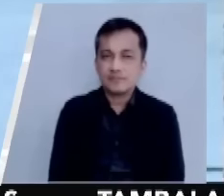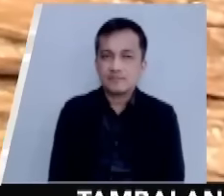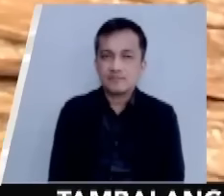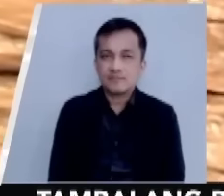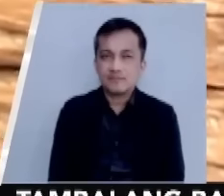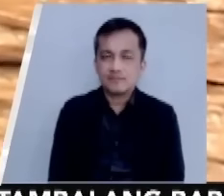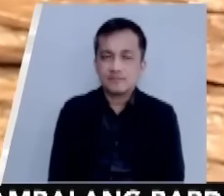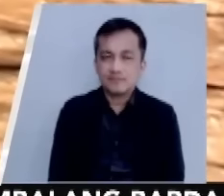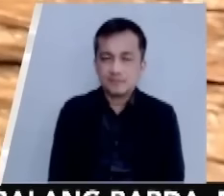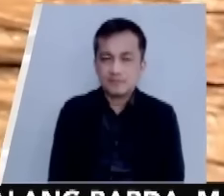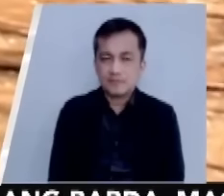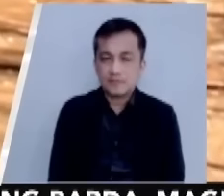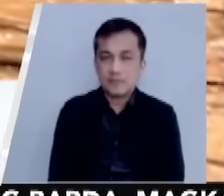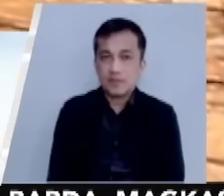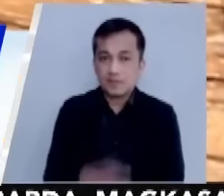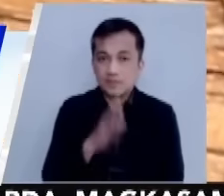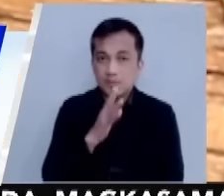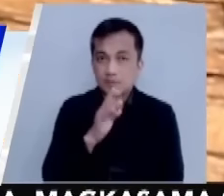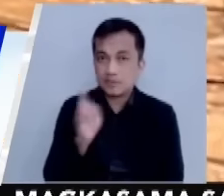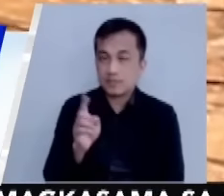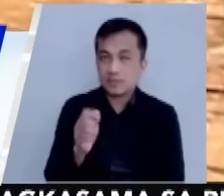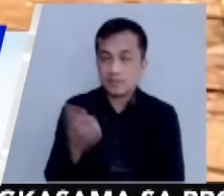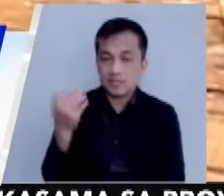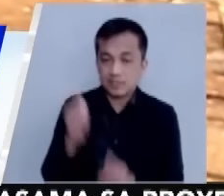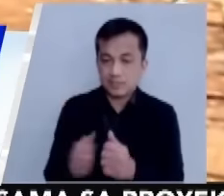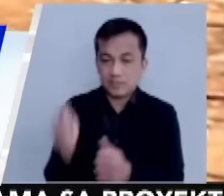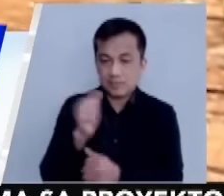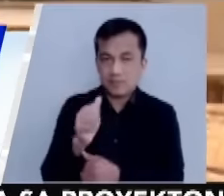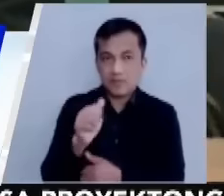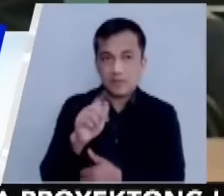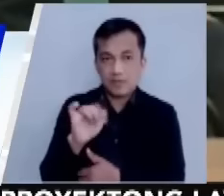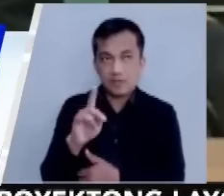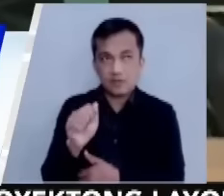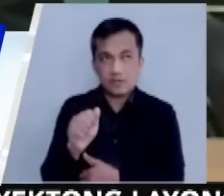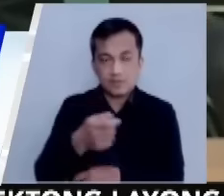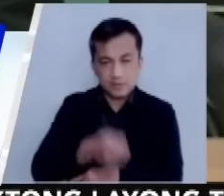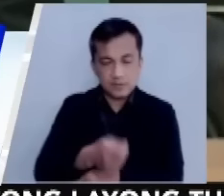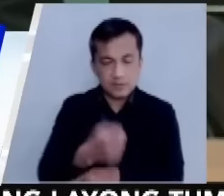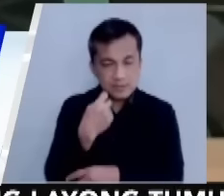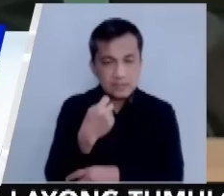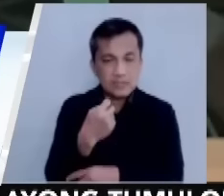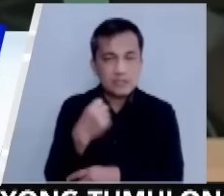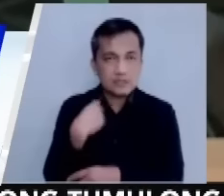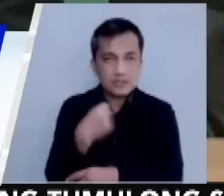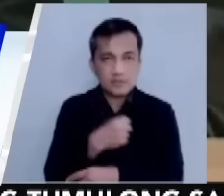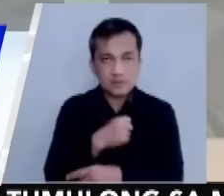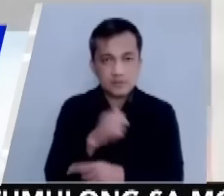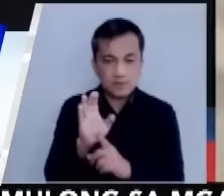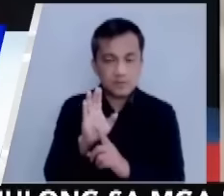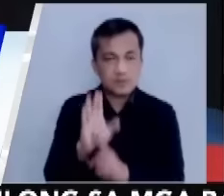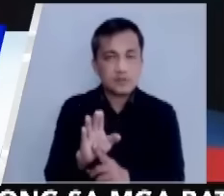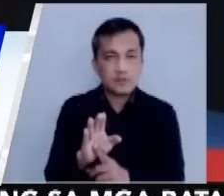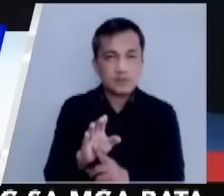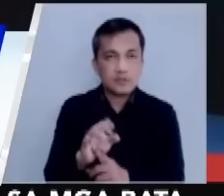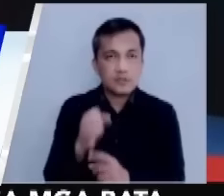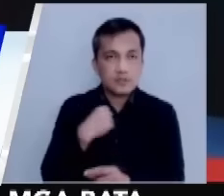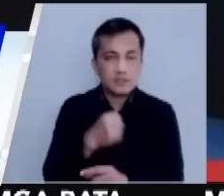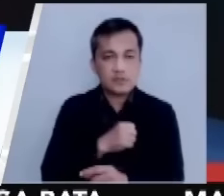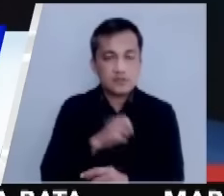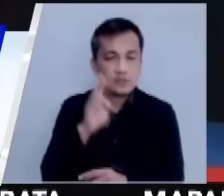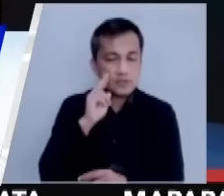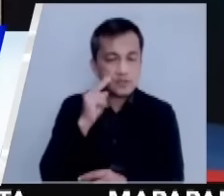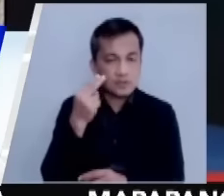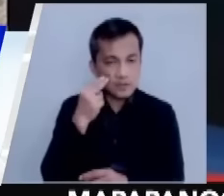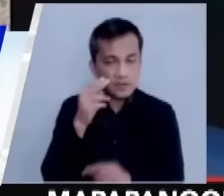Nabanggit si dating PNP Chief Benjamin Acorda Jr. sa pagdinig ng Senado kanina. Ipinakita kasi ni Senadora Risa Ontiveros ang larawan